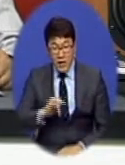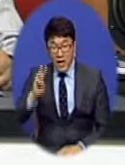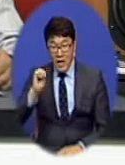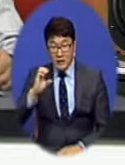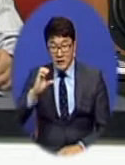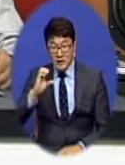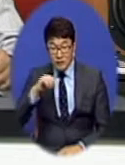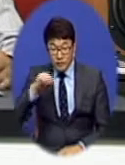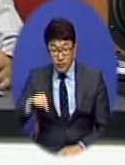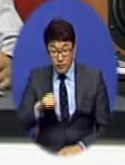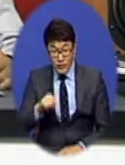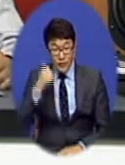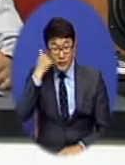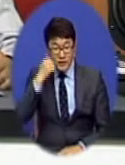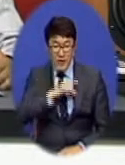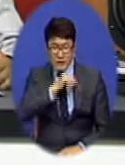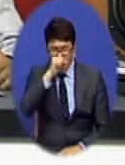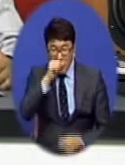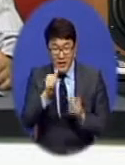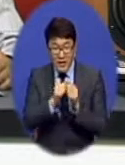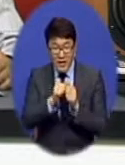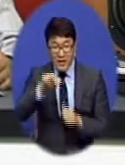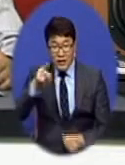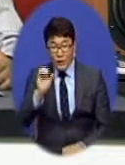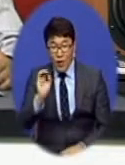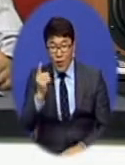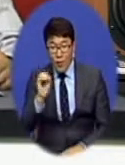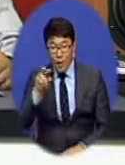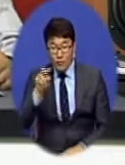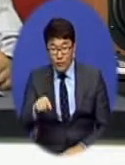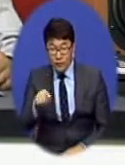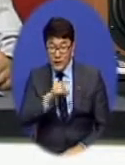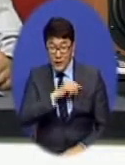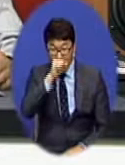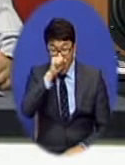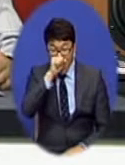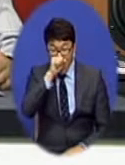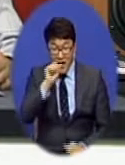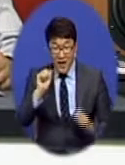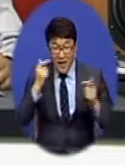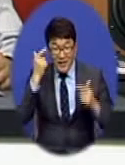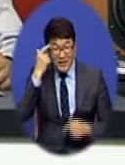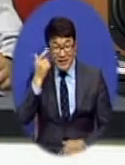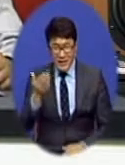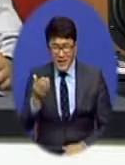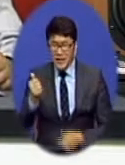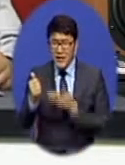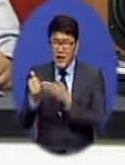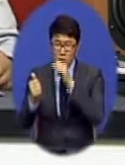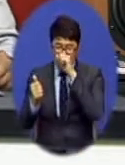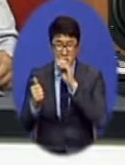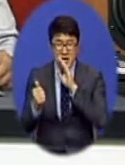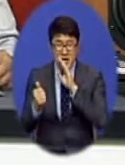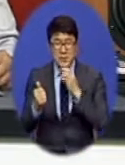그 송봉수님을 가장 좋아하시는 거 아니에요? 송봉수? 송봉수 씨 아니, 할미꽃 그러니까, 사연 부르신? 송봉수님도 좋아할 네. 뿐더러